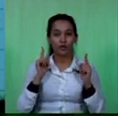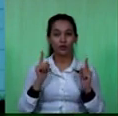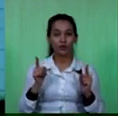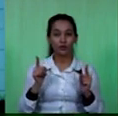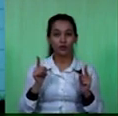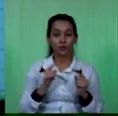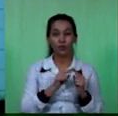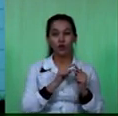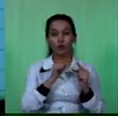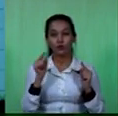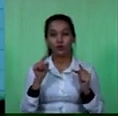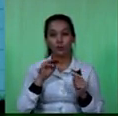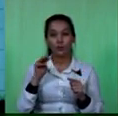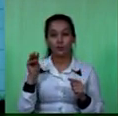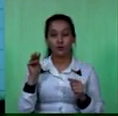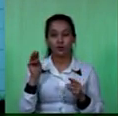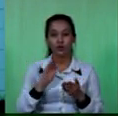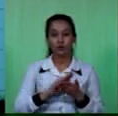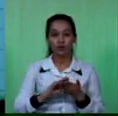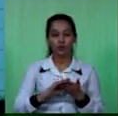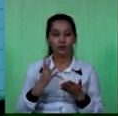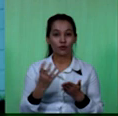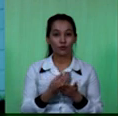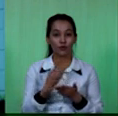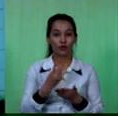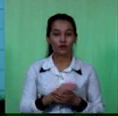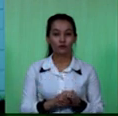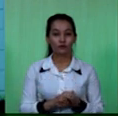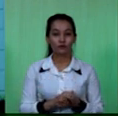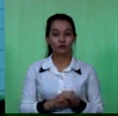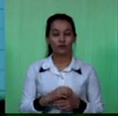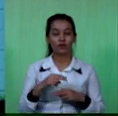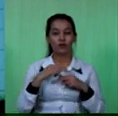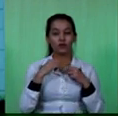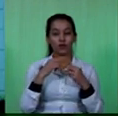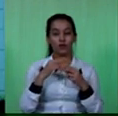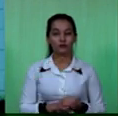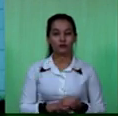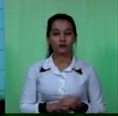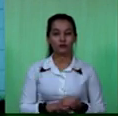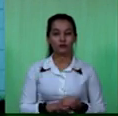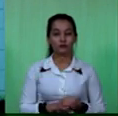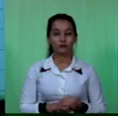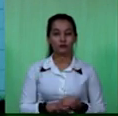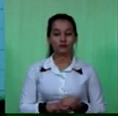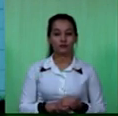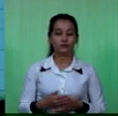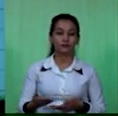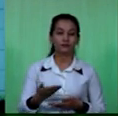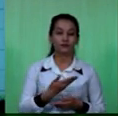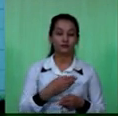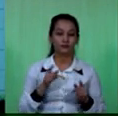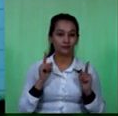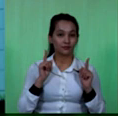uzunligini millimetrlarda ifodalab topamiz. Diqqat bilan kuzatamiz. Mana biz